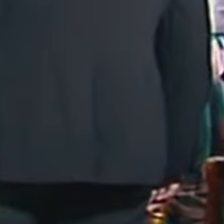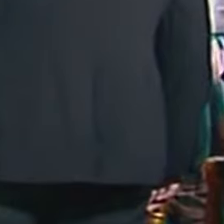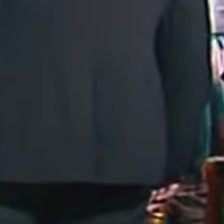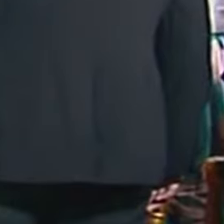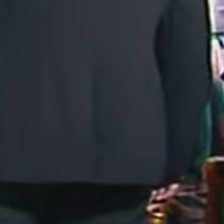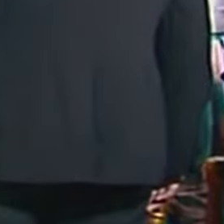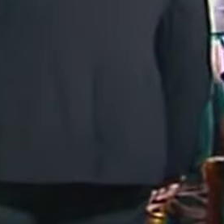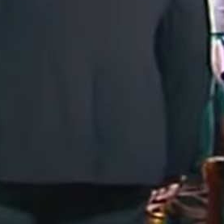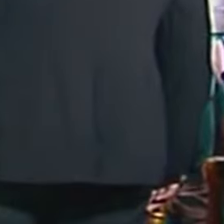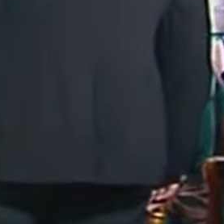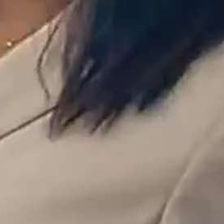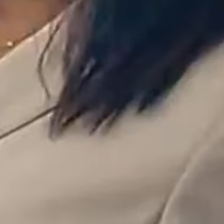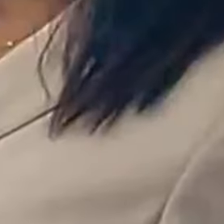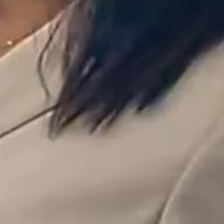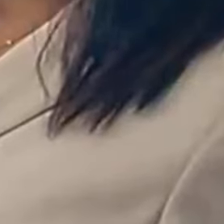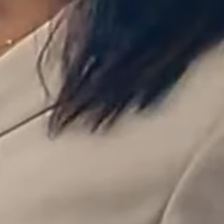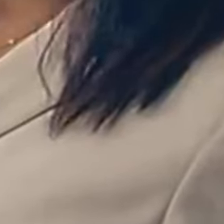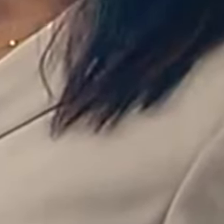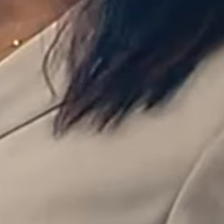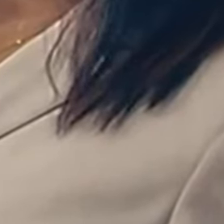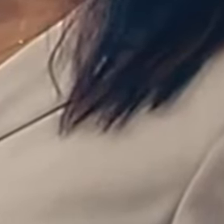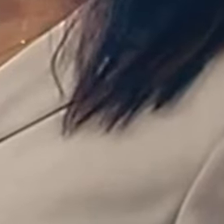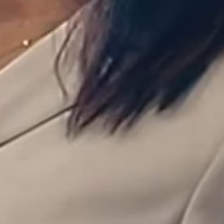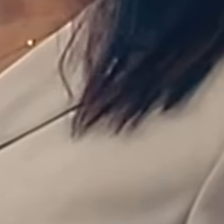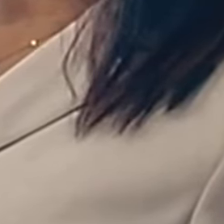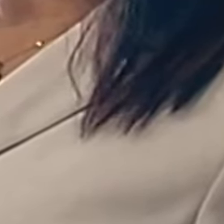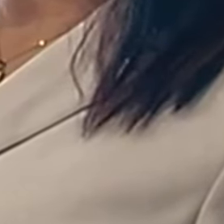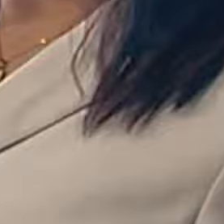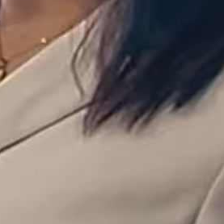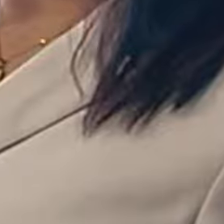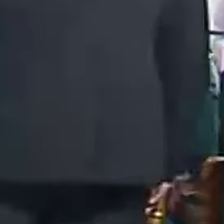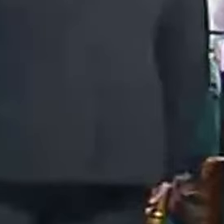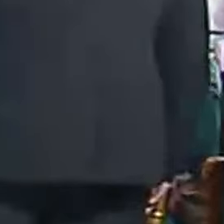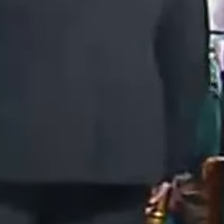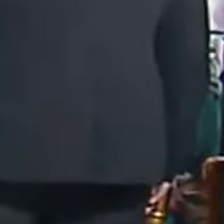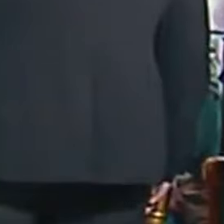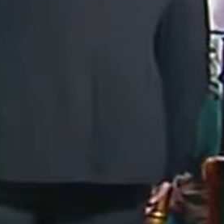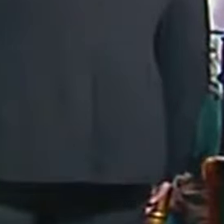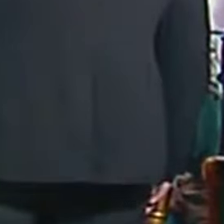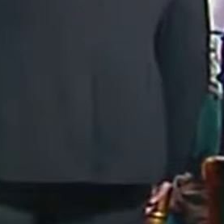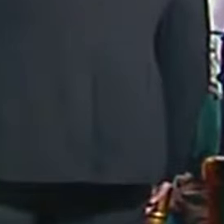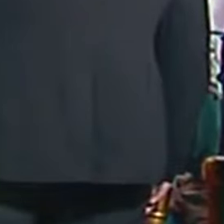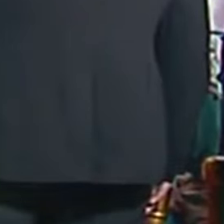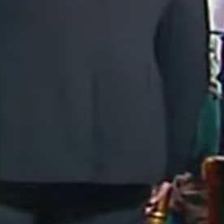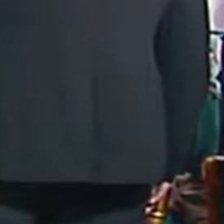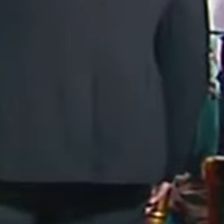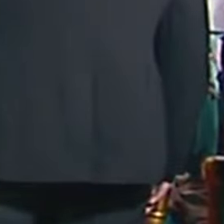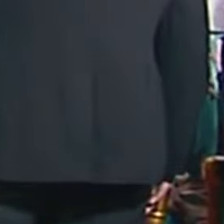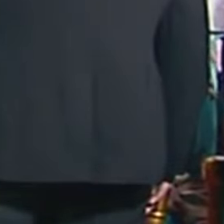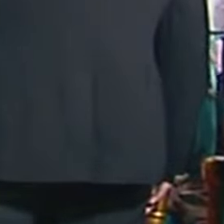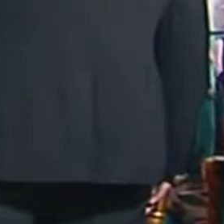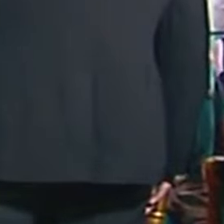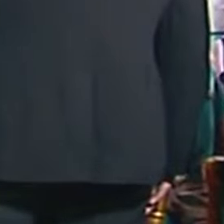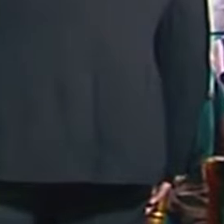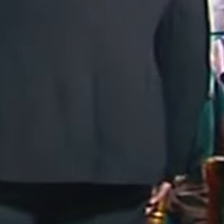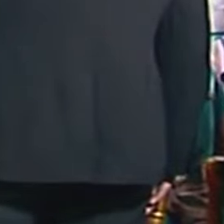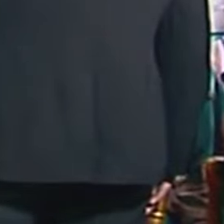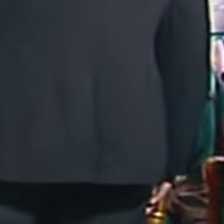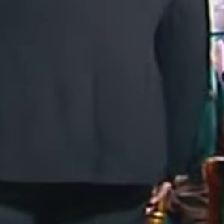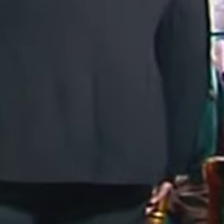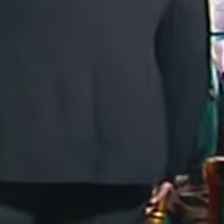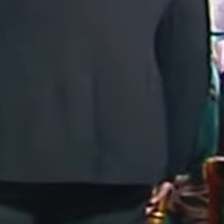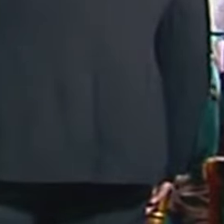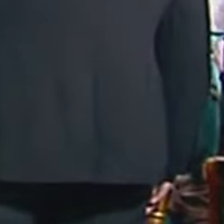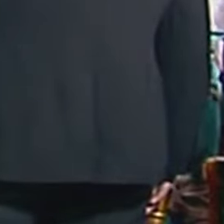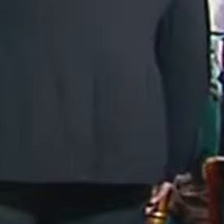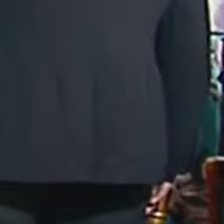إذا الشعب يوما أراد الحياة فلا بد أن يستجيب القضاء